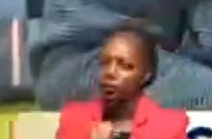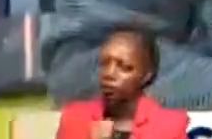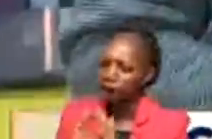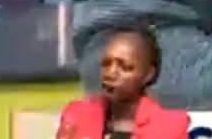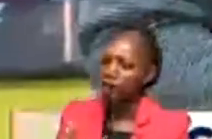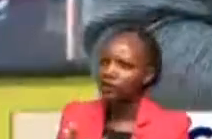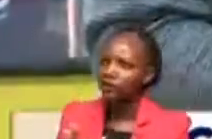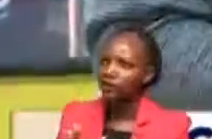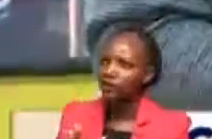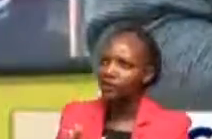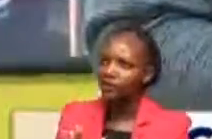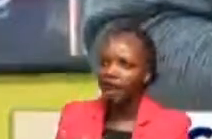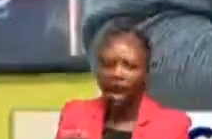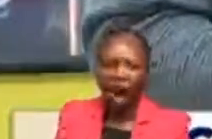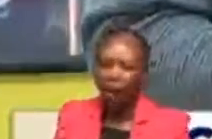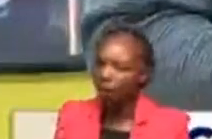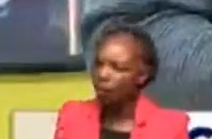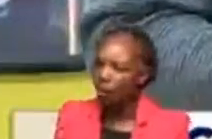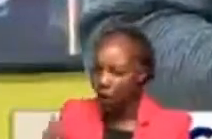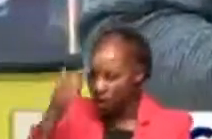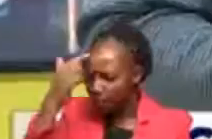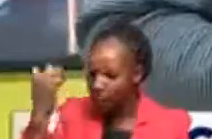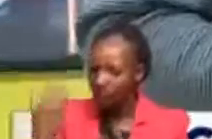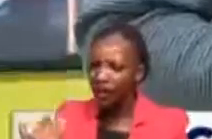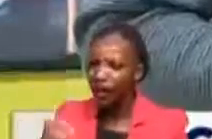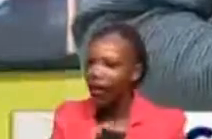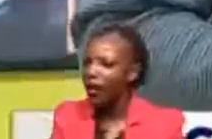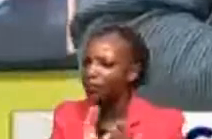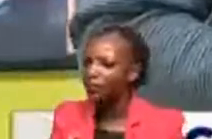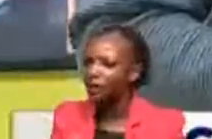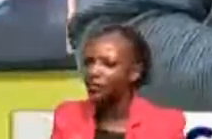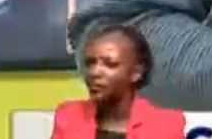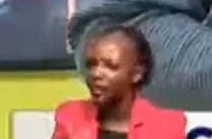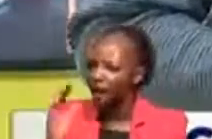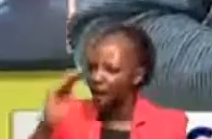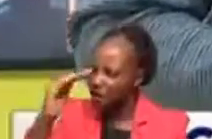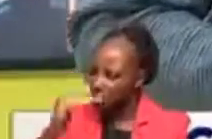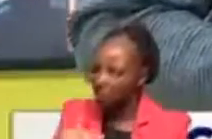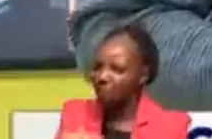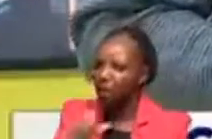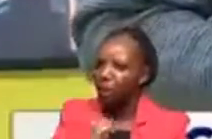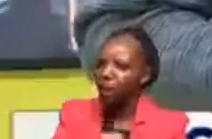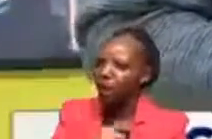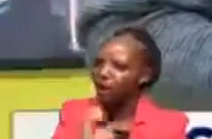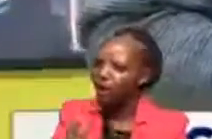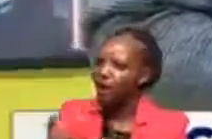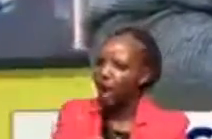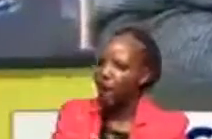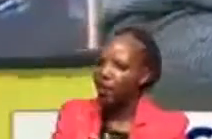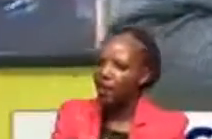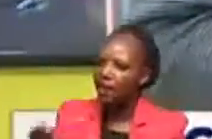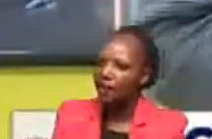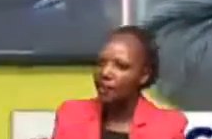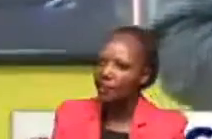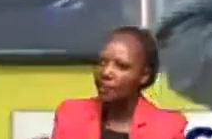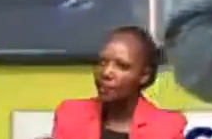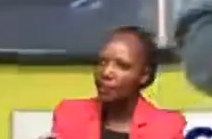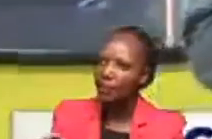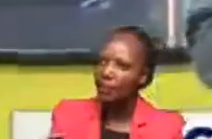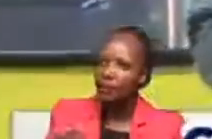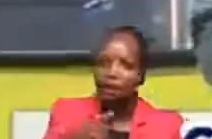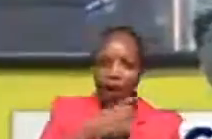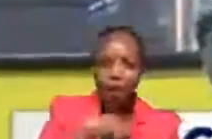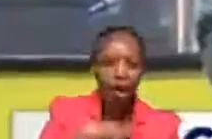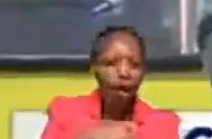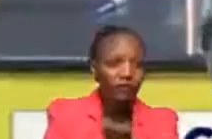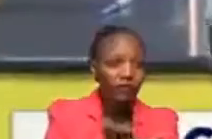wale ambao mlikuwa nao? Kwa sababu kwa sasa idadi ya wateja wamepungua, wafanyakazi ni wale wale ambao mlikuwa nao? Wafanyakazi tuko na wale